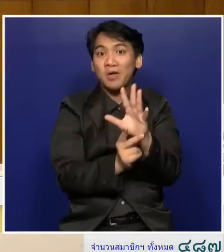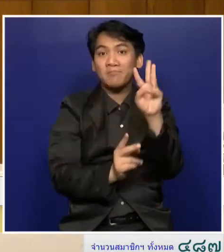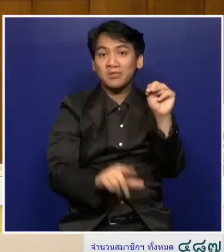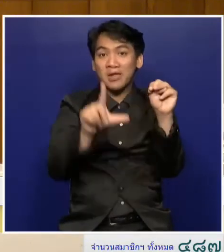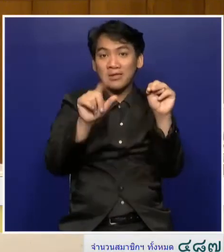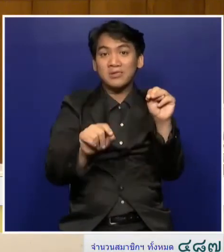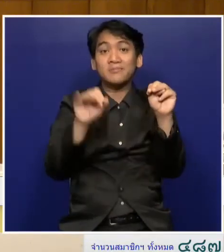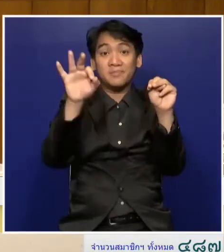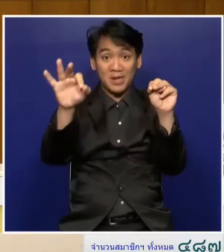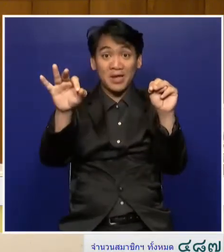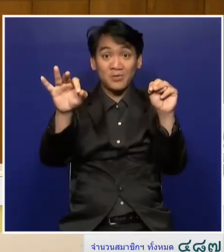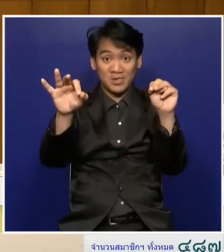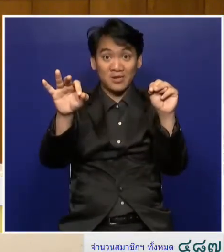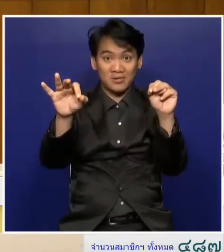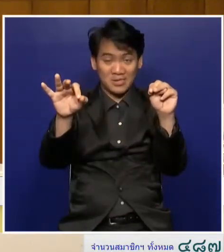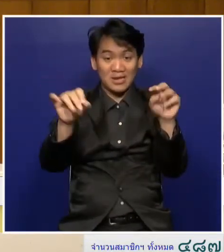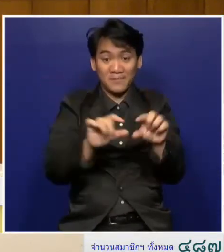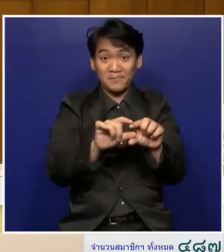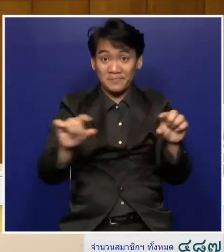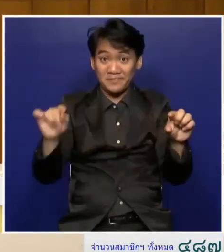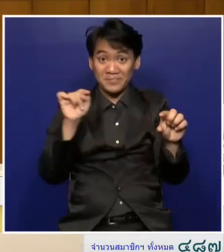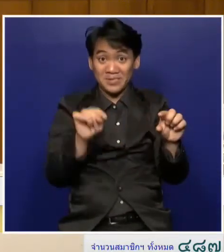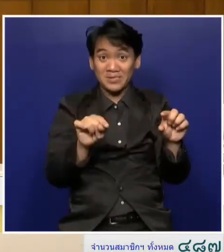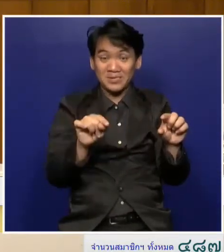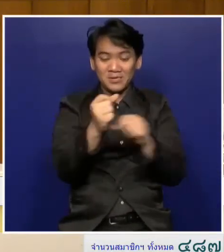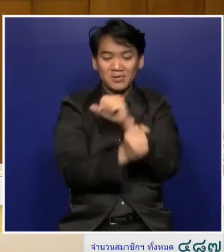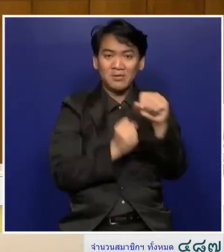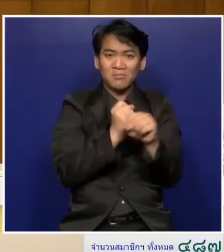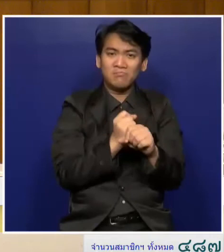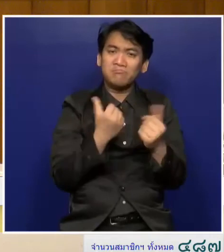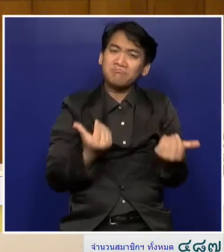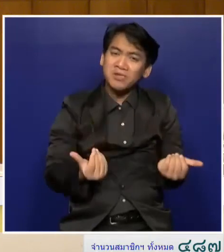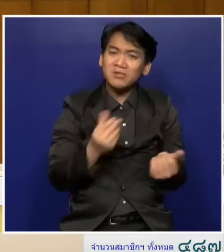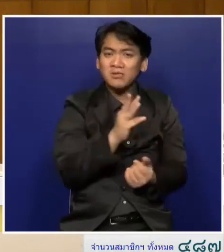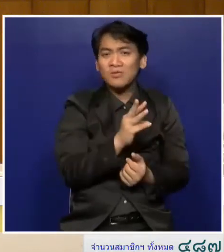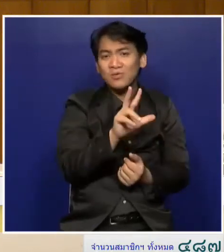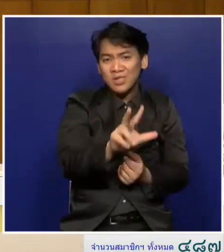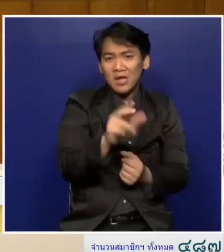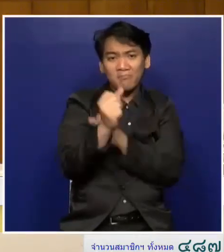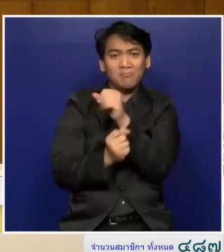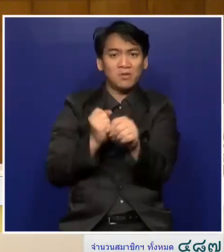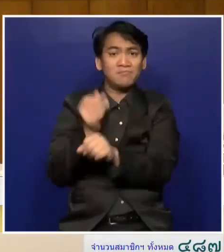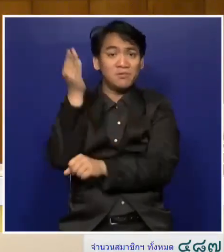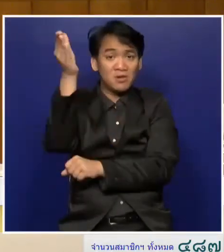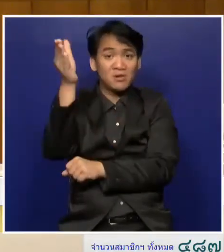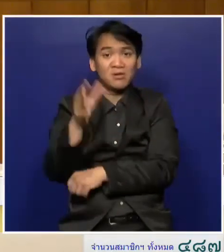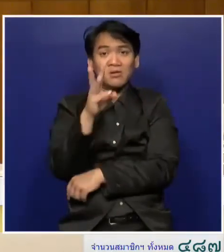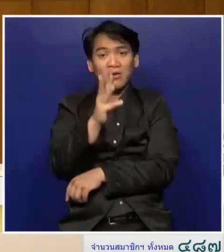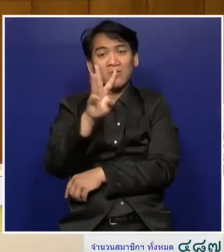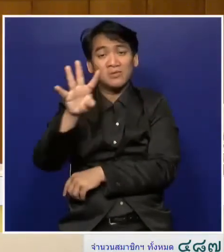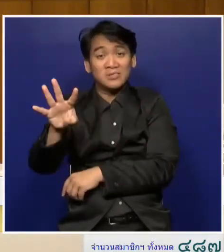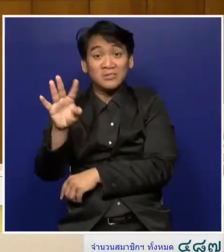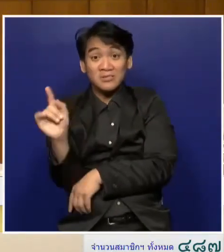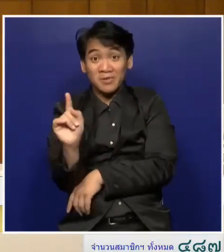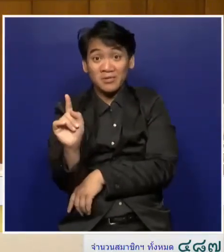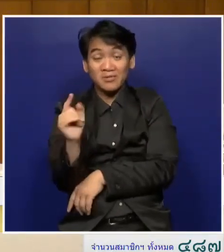เร็วๆี้ คือในปีหน้าพระเภทปุบ เราก็จะมีกันชากัน